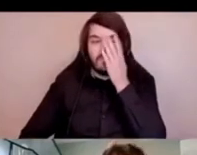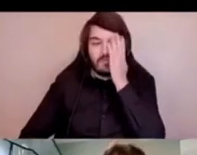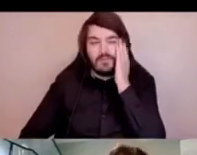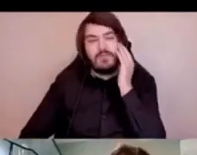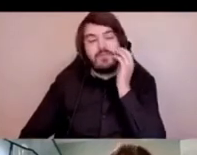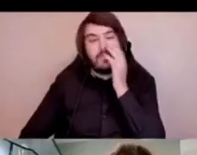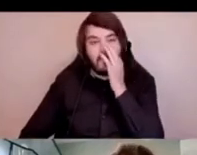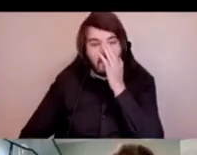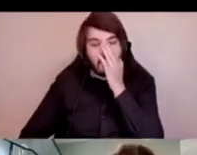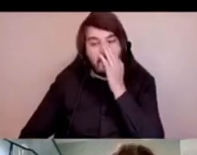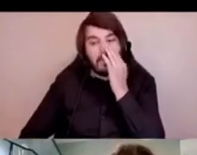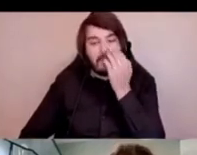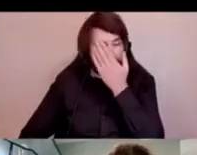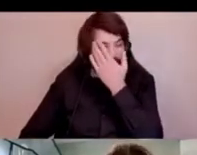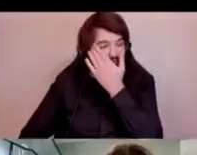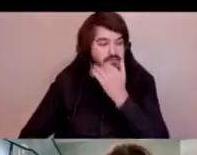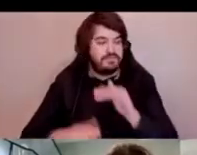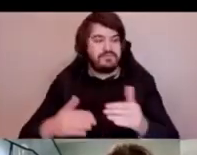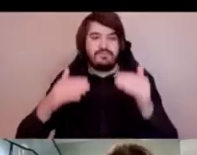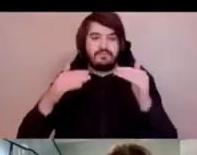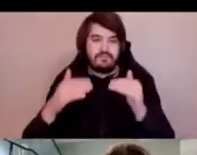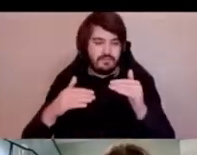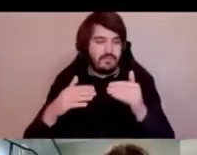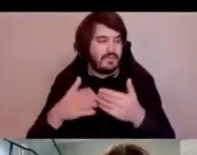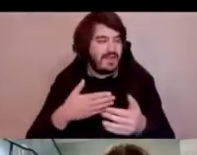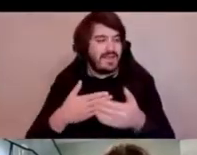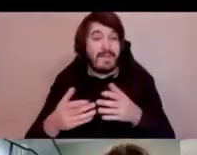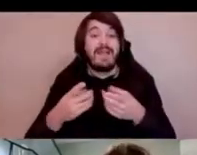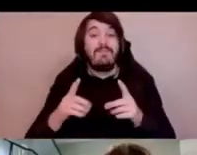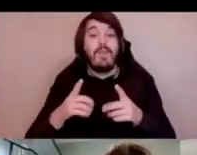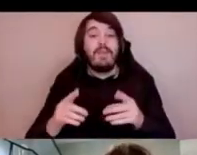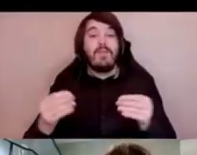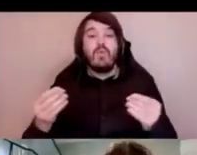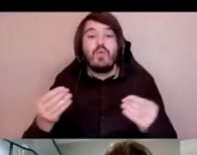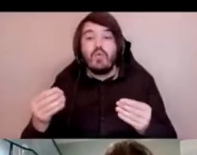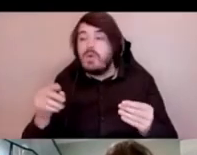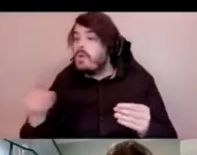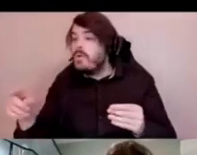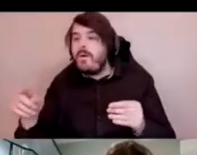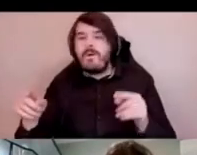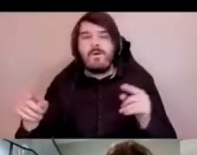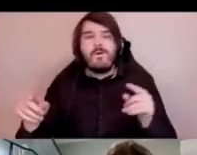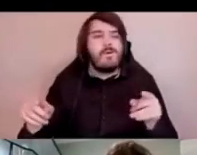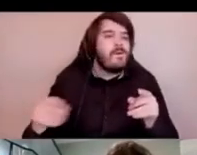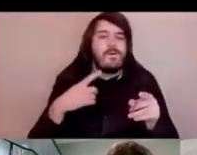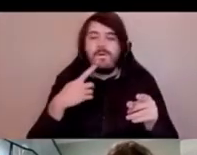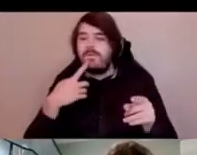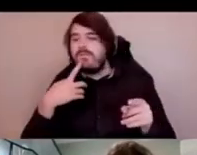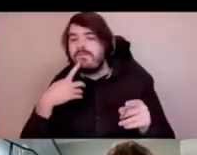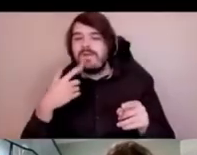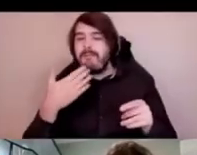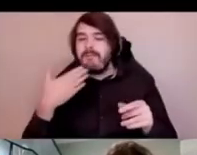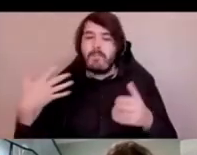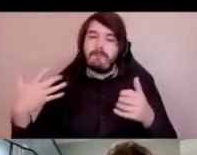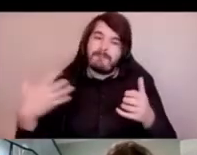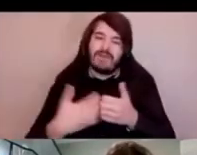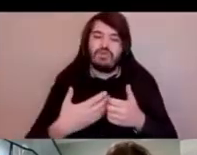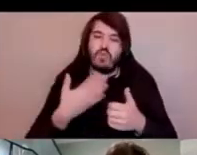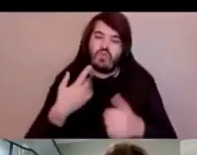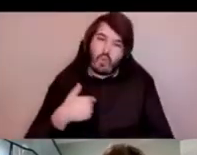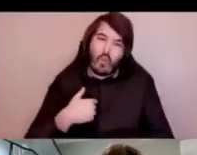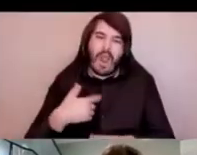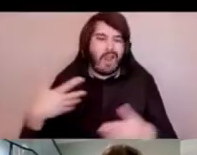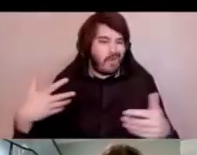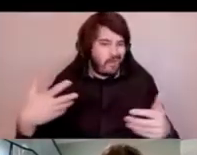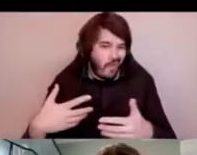Et puis ensuite, on considère l'espace disponible. Donc, quels sont les meilleurs sites pour nous? Alors, on